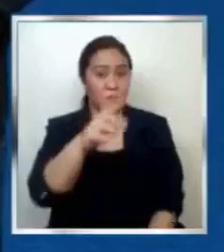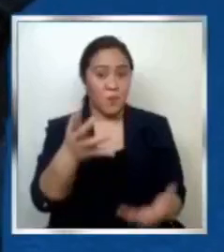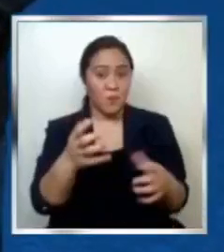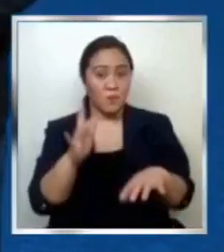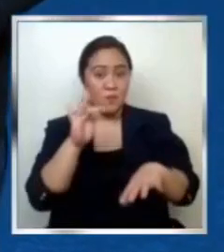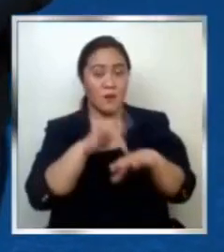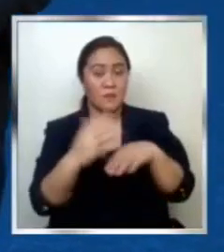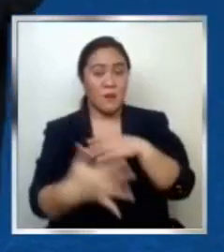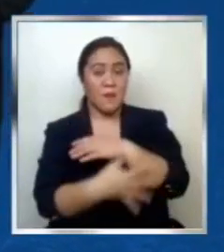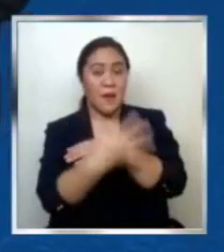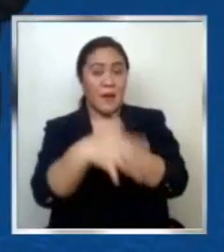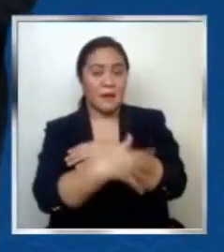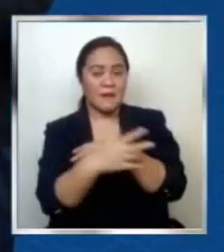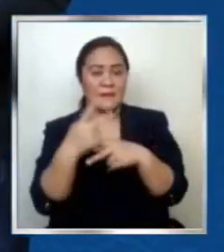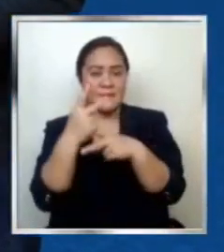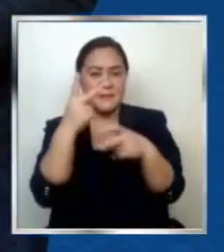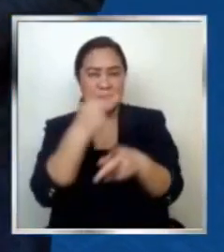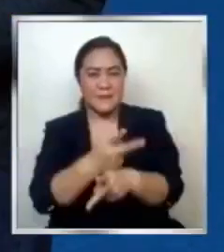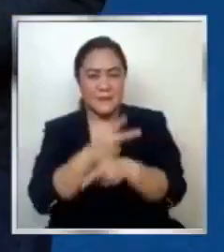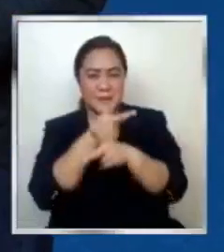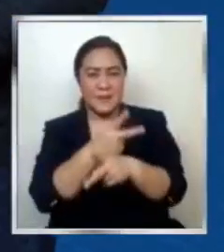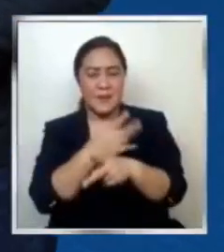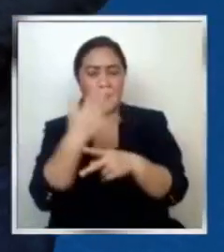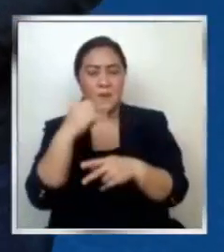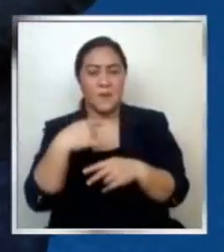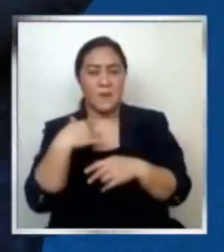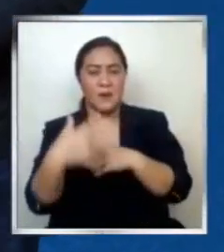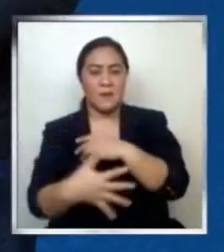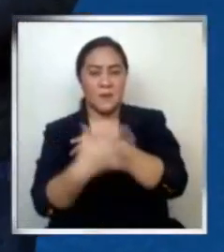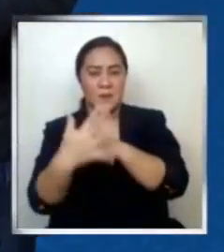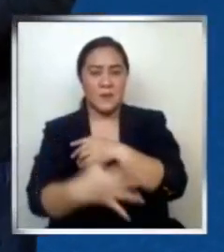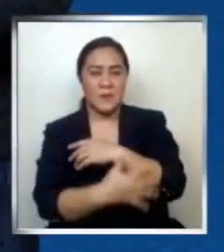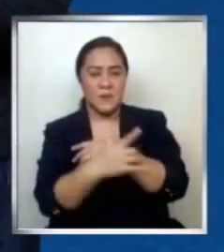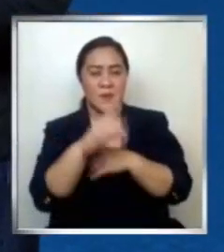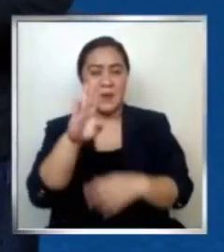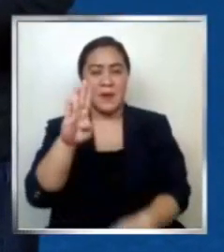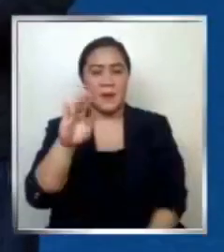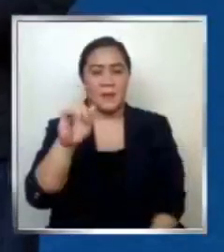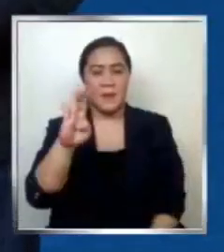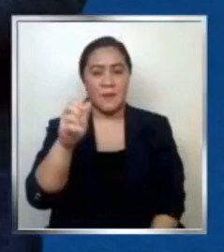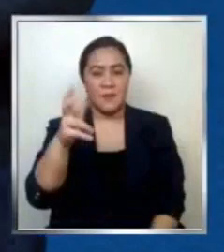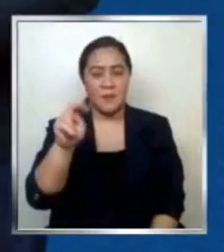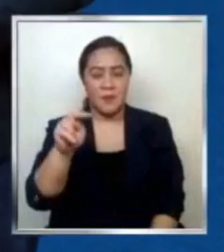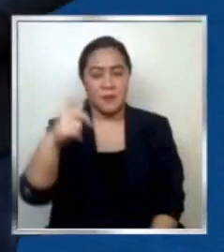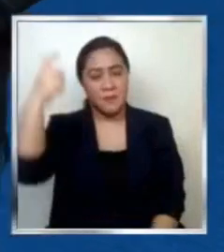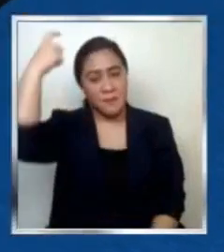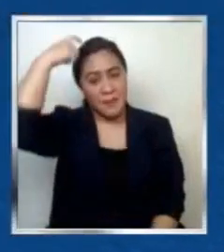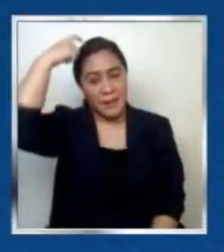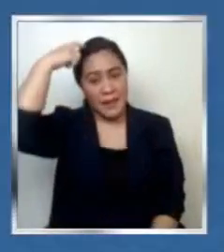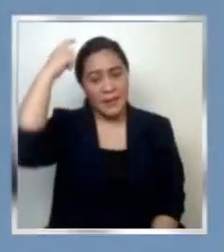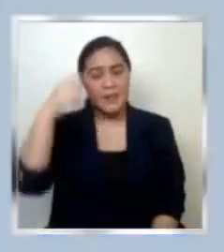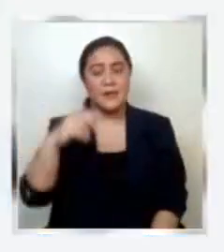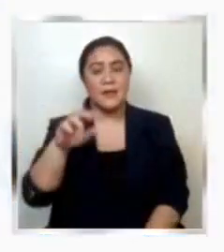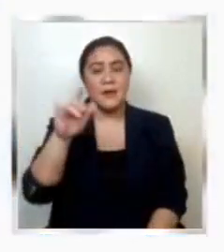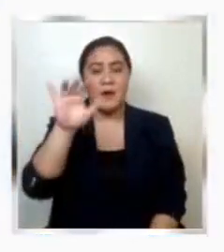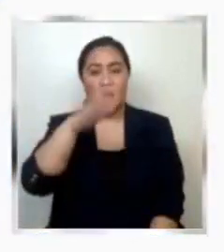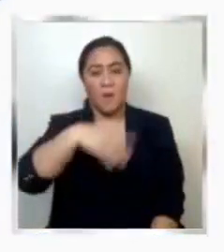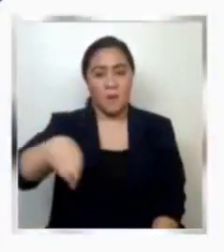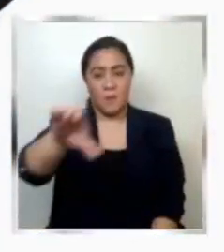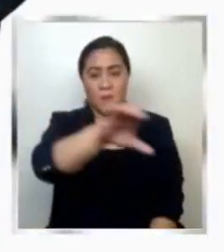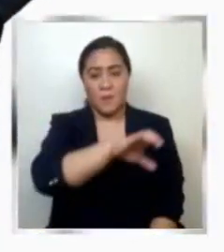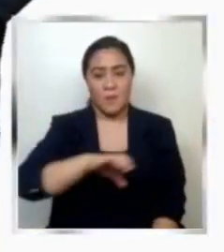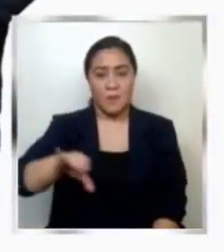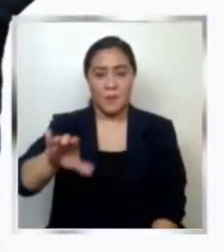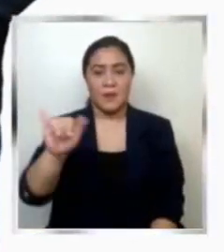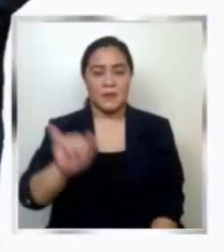delikado pa rin po dyan sa may Batanes, Babuyan Group of Islands, Ilocos Norte, maging dyan sa may Cagayan. At yan ang latest